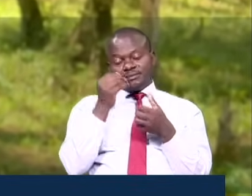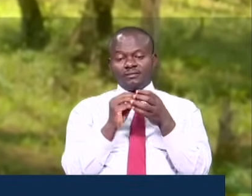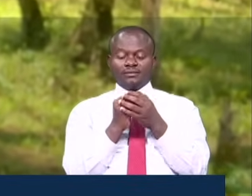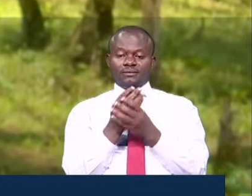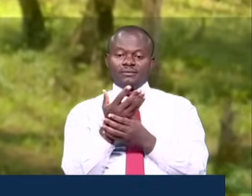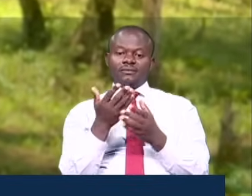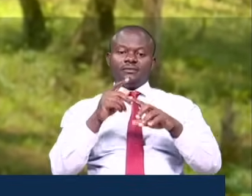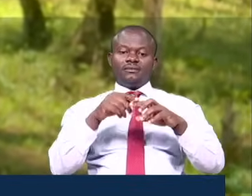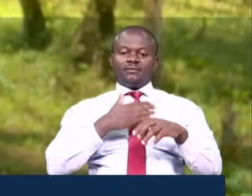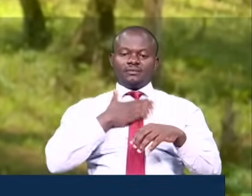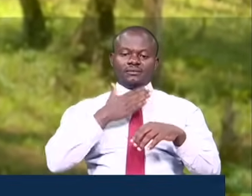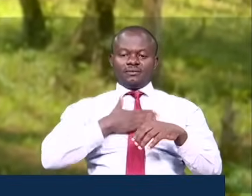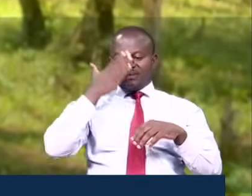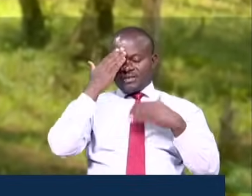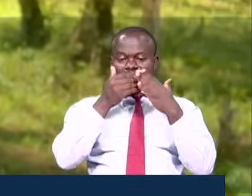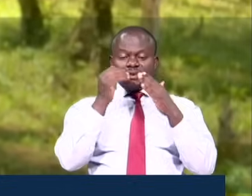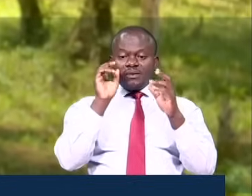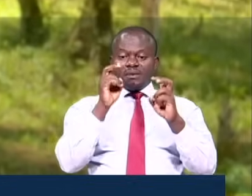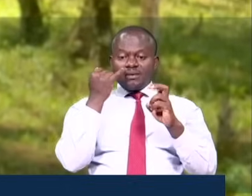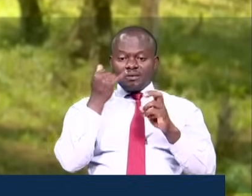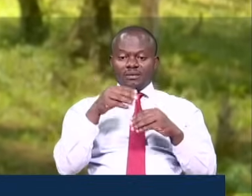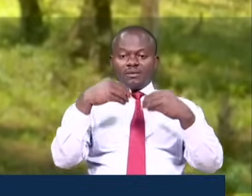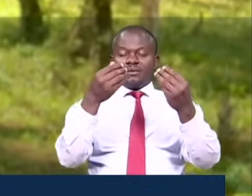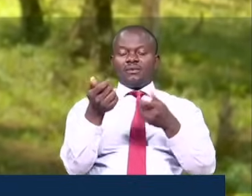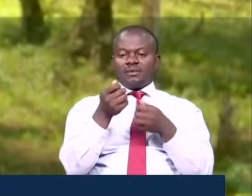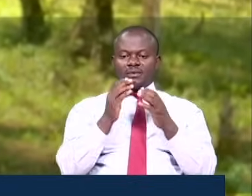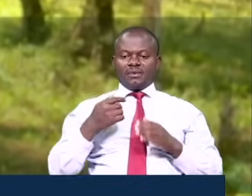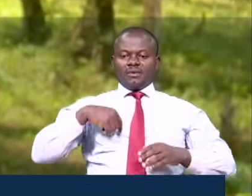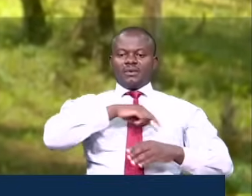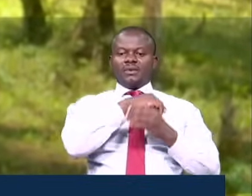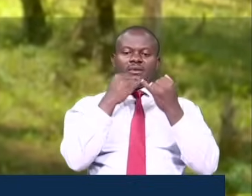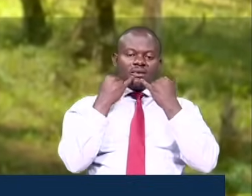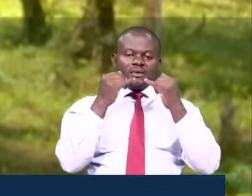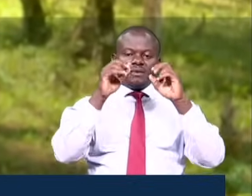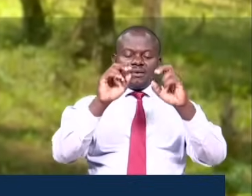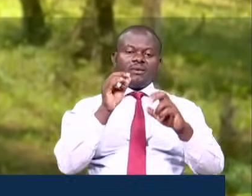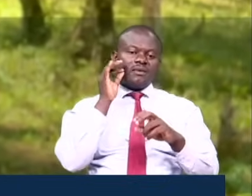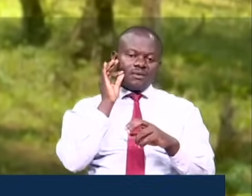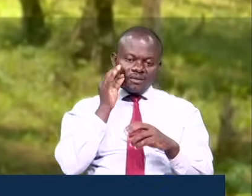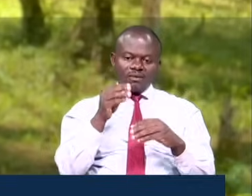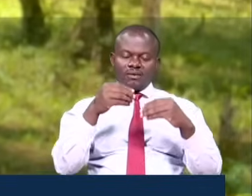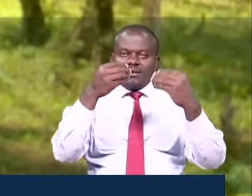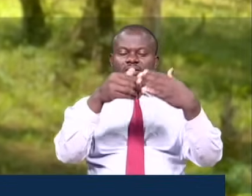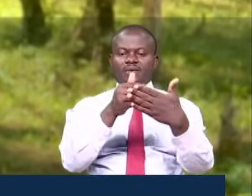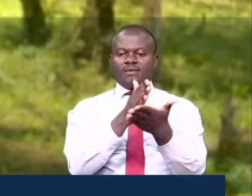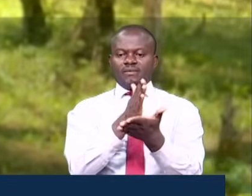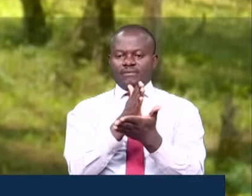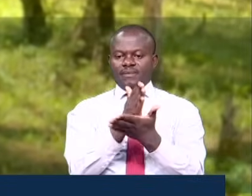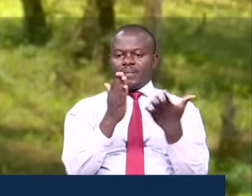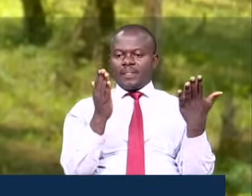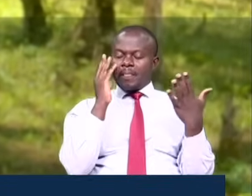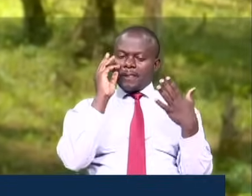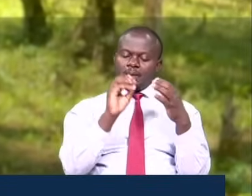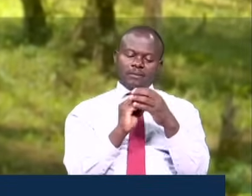neza biba bishimishije kuko niyo tugiye kuziha abakiriya bacu turababwira ngo izi mbuto tubahaye mu byukuri